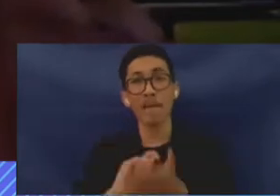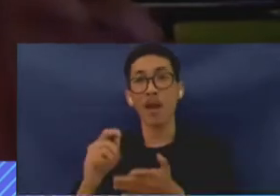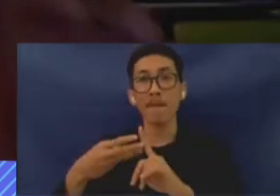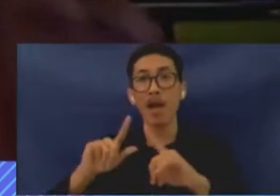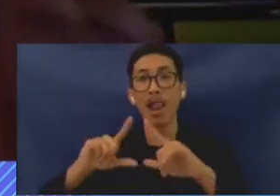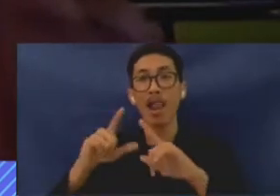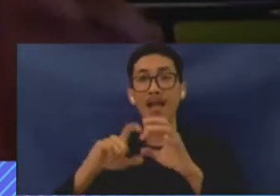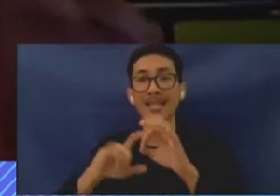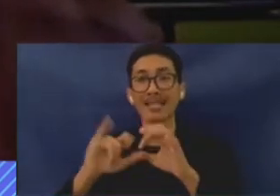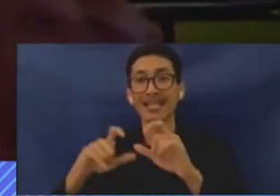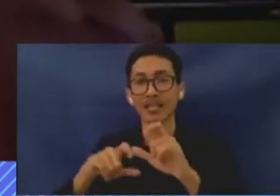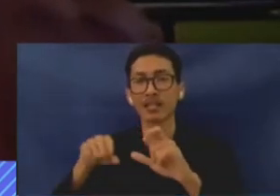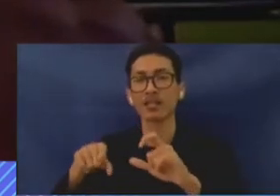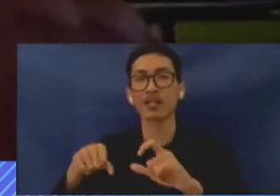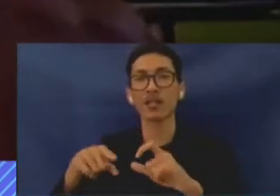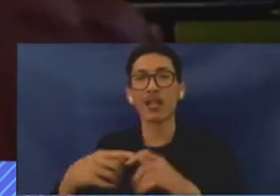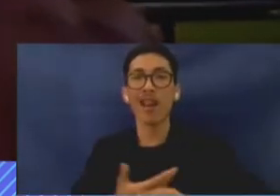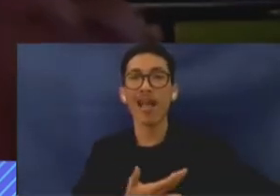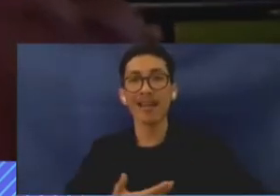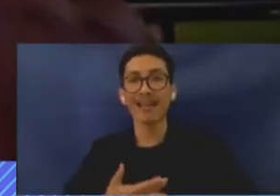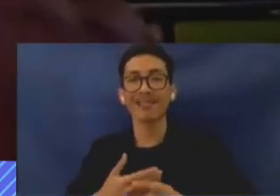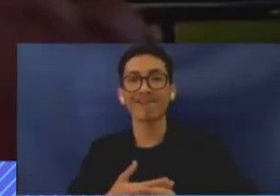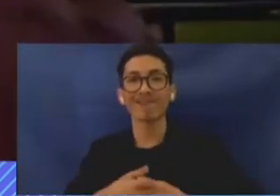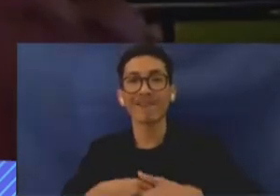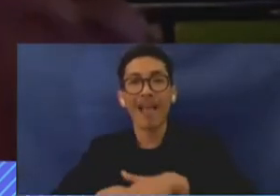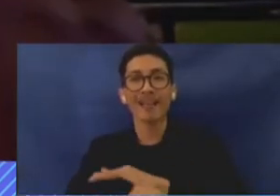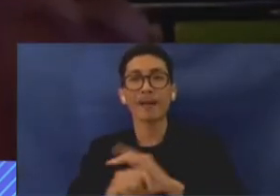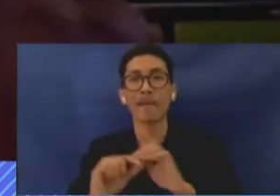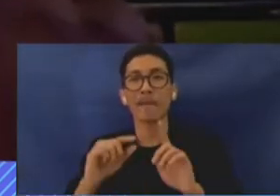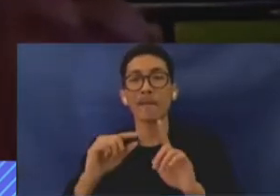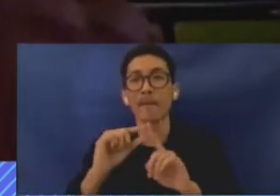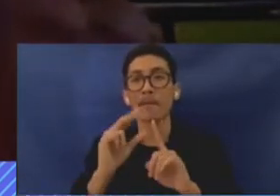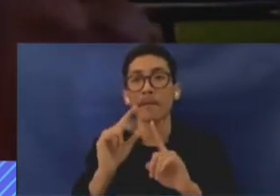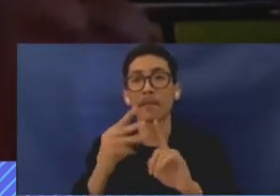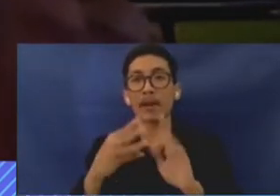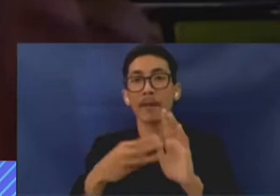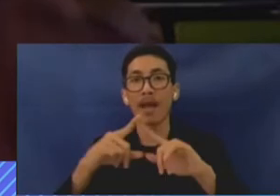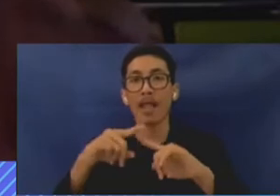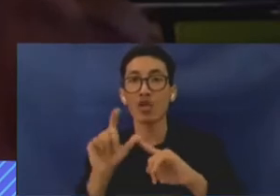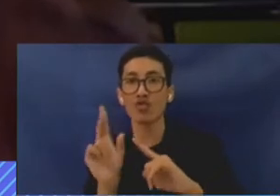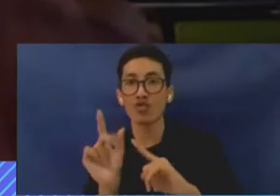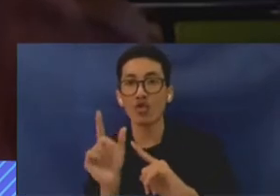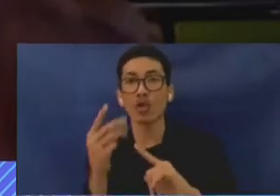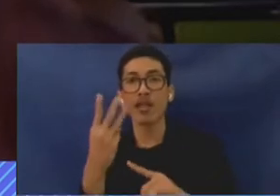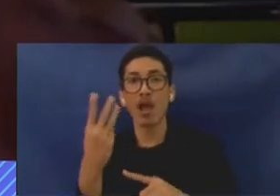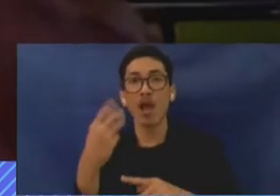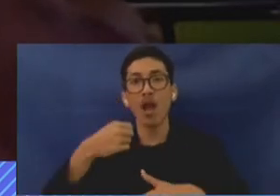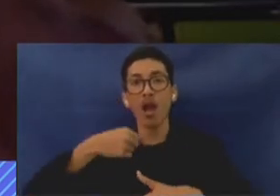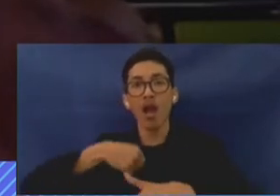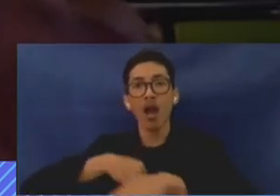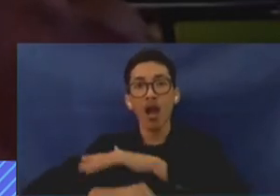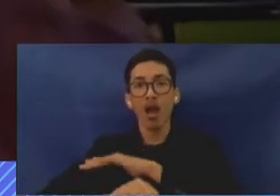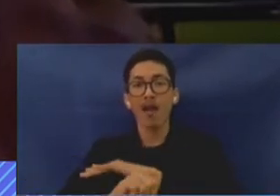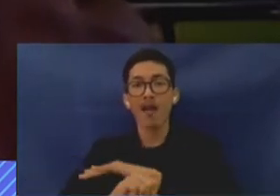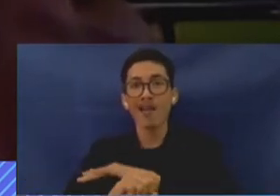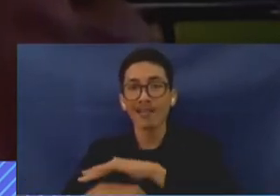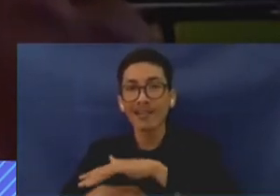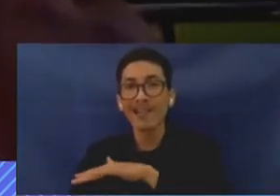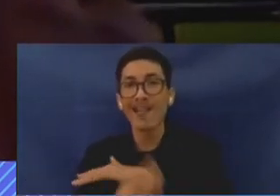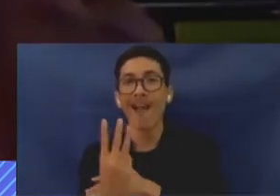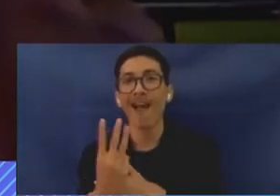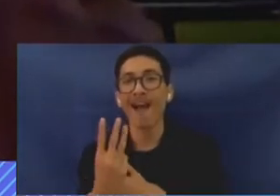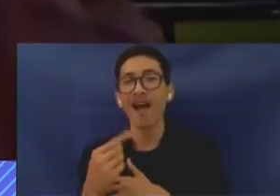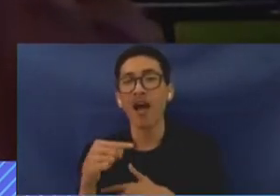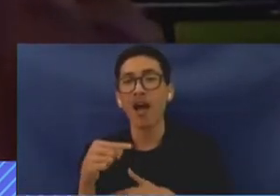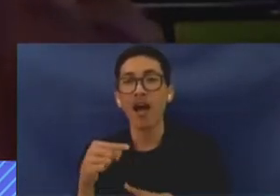Balkis terlahir kembar 3 dan Balkis adalah yang kembar yang kedua. Dan seperti